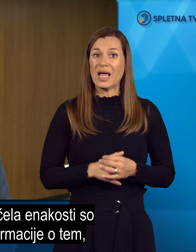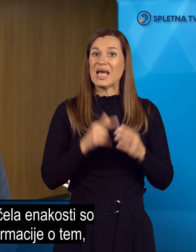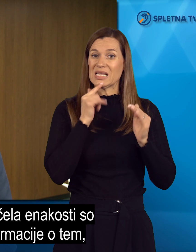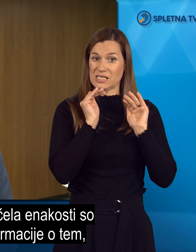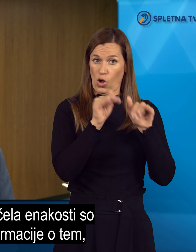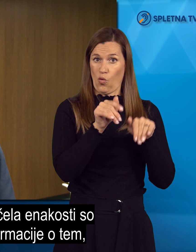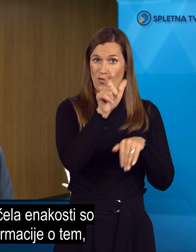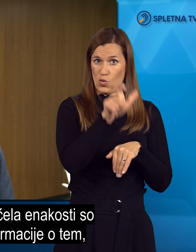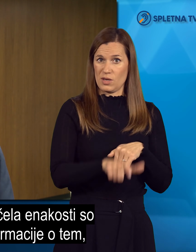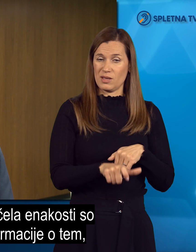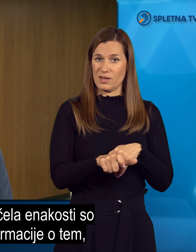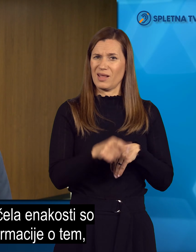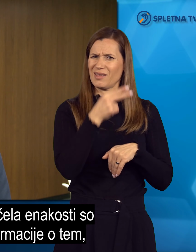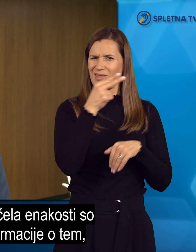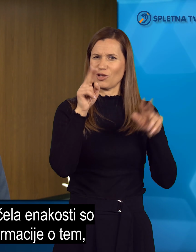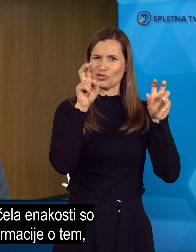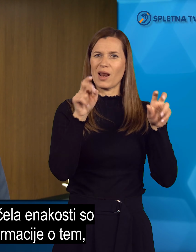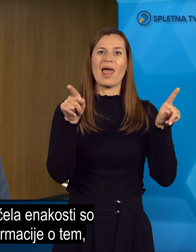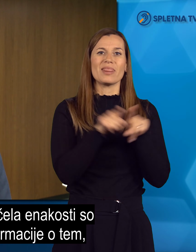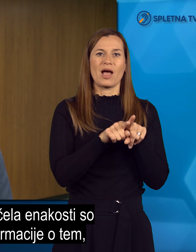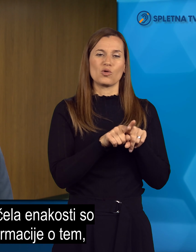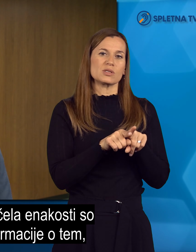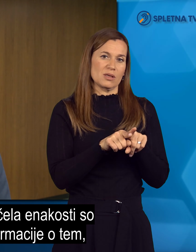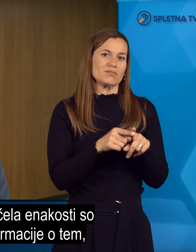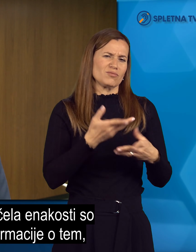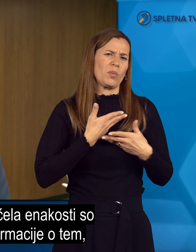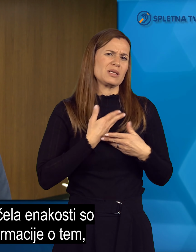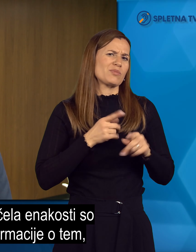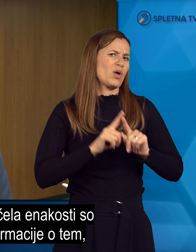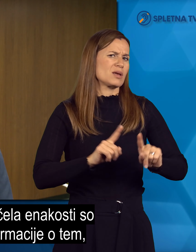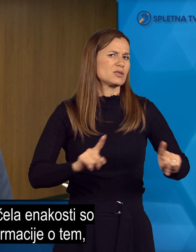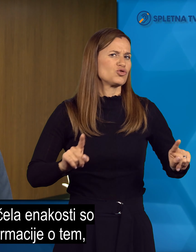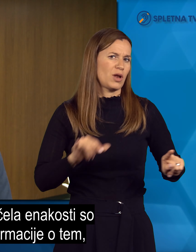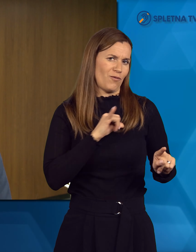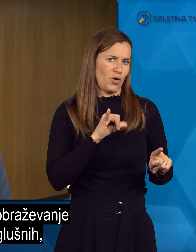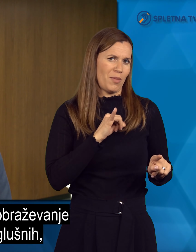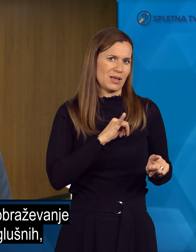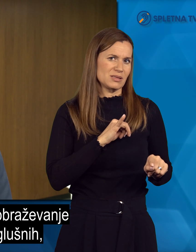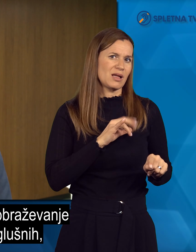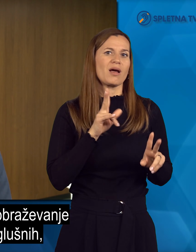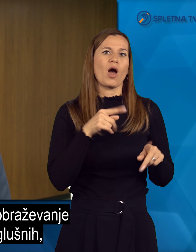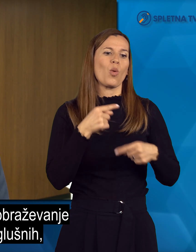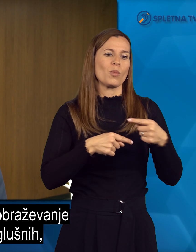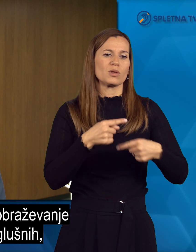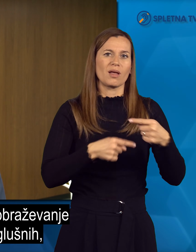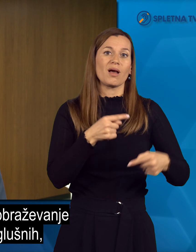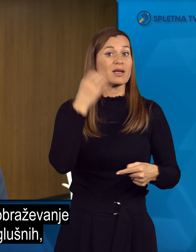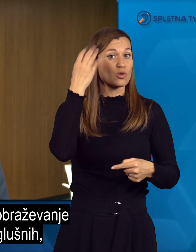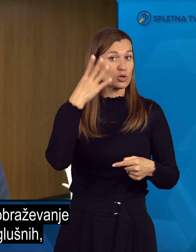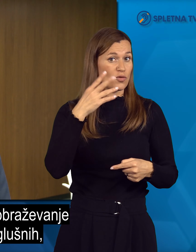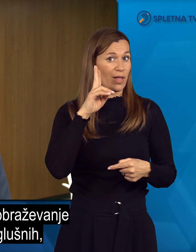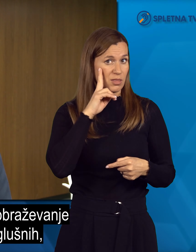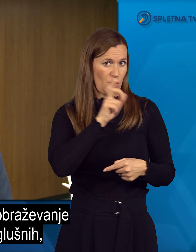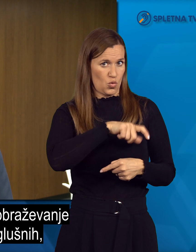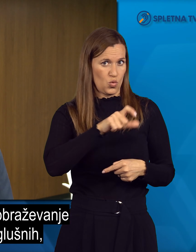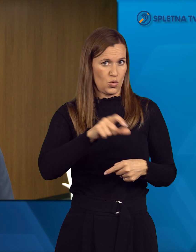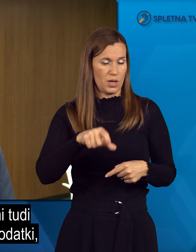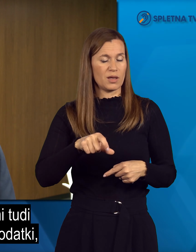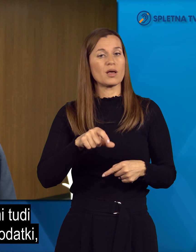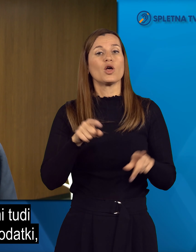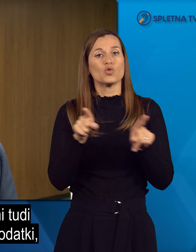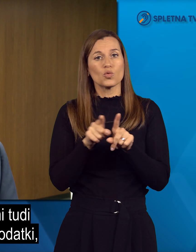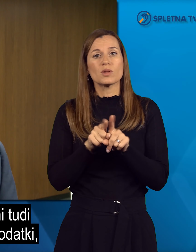Ja, do zagovornika načela enakosti so prišli različne informacije o tem, kako poteka izobraževanje gluhih. Med